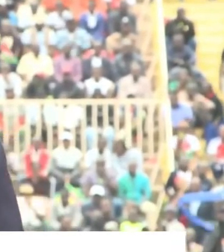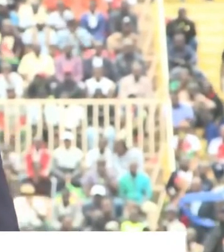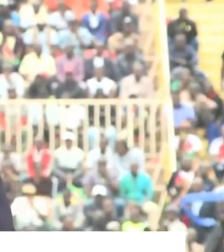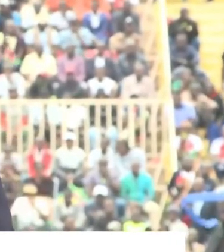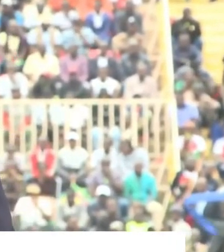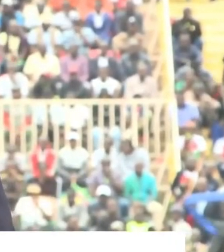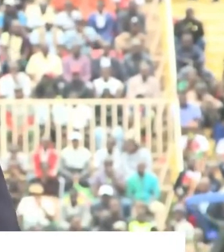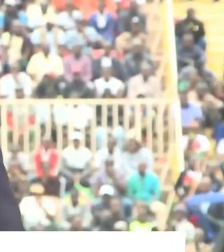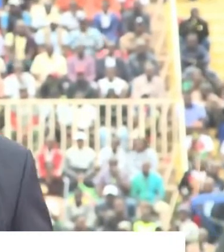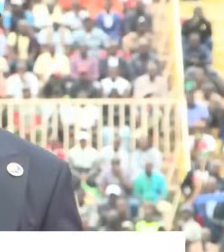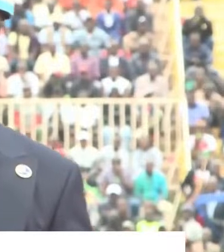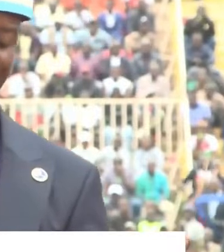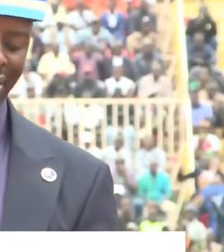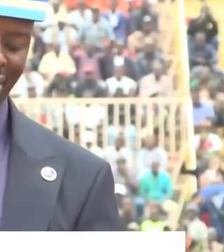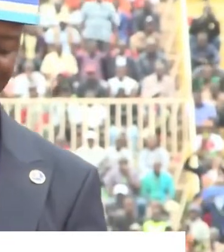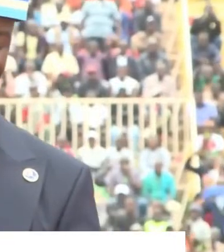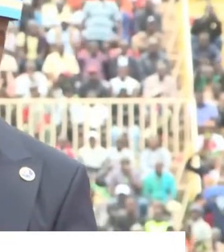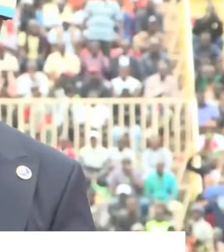Haya.